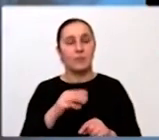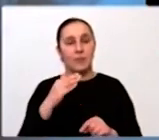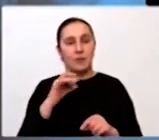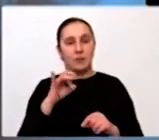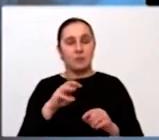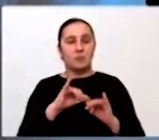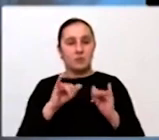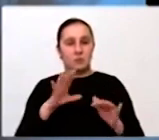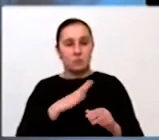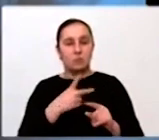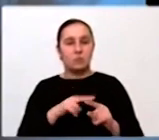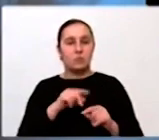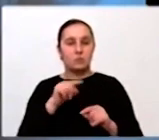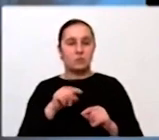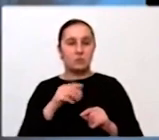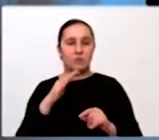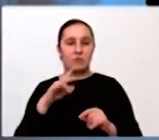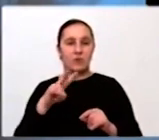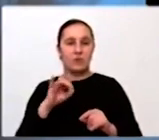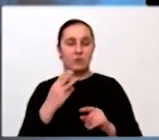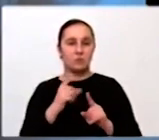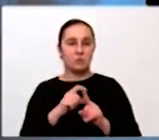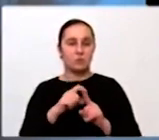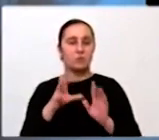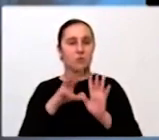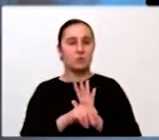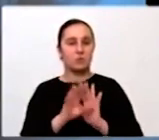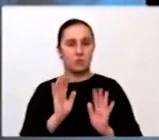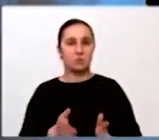frame yaratib oldik. Bu yerga esa flash so'zini kiritamiz.